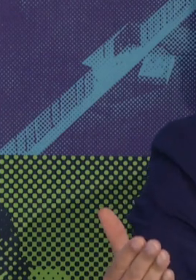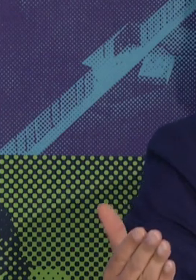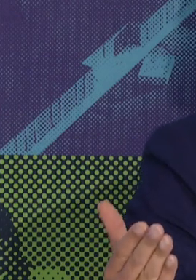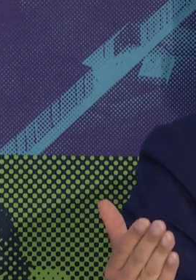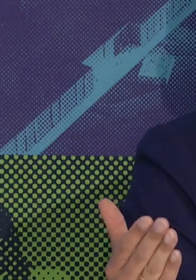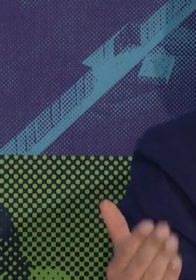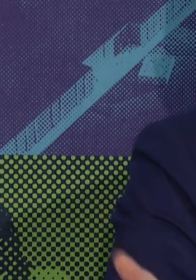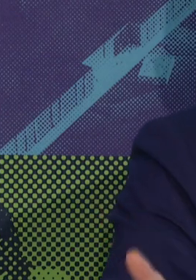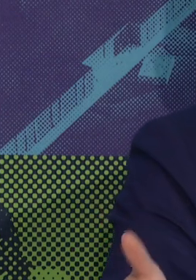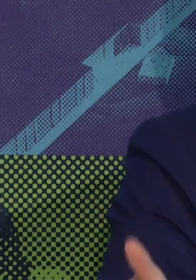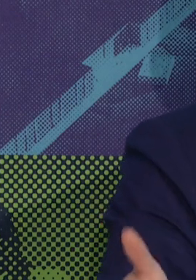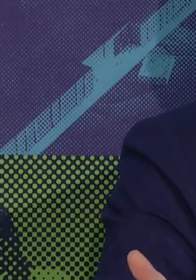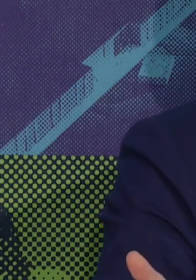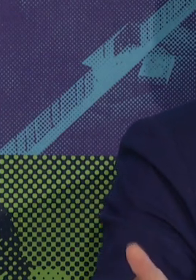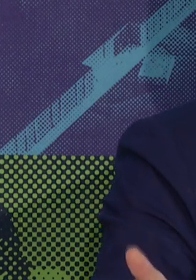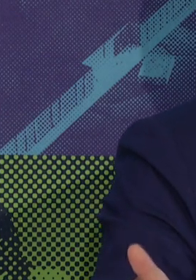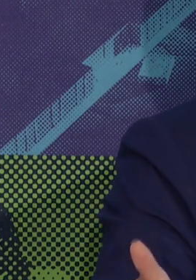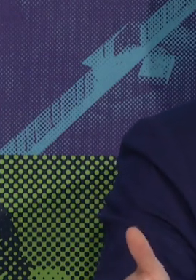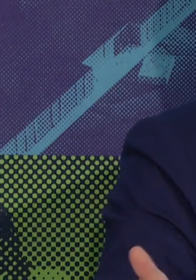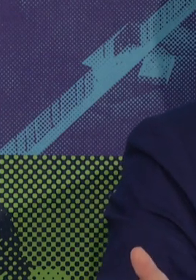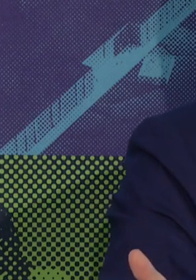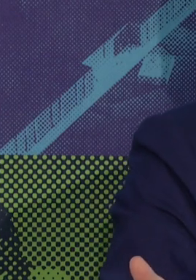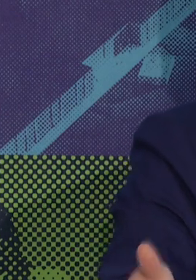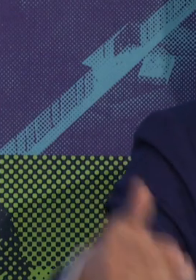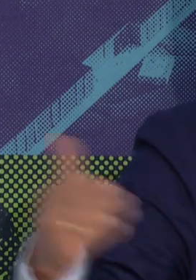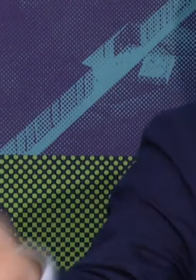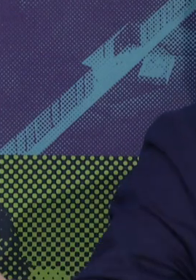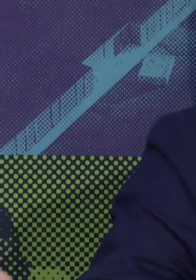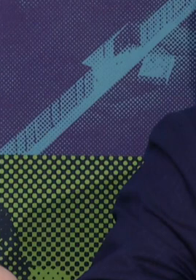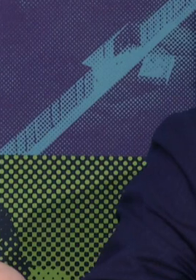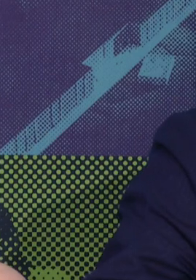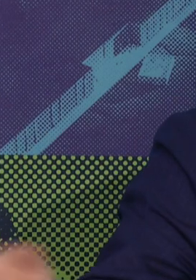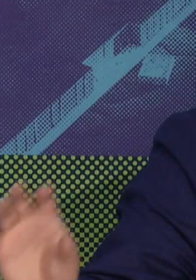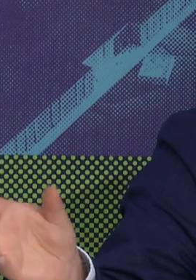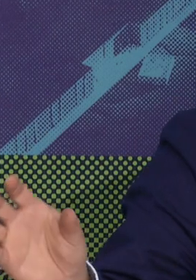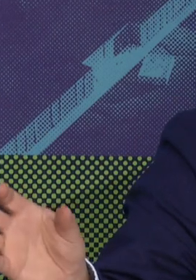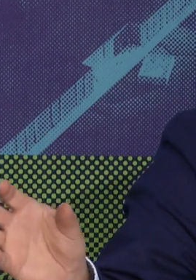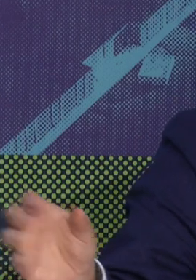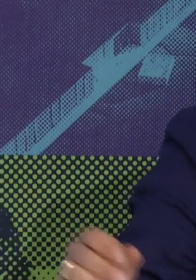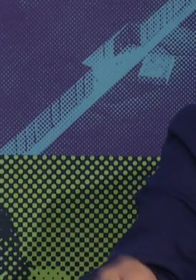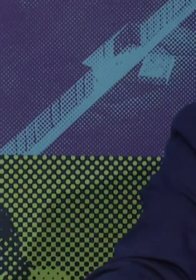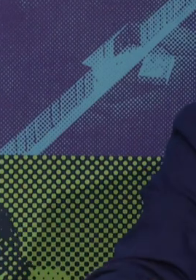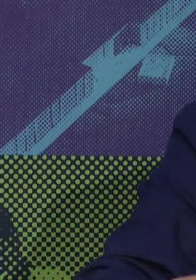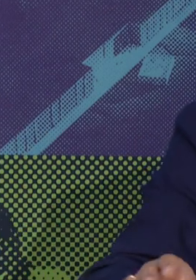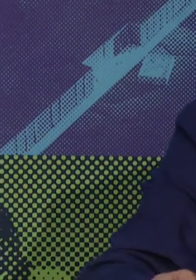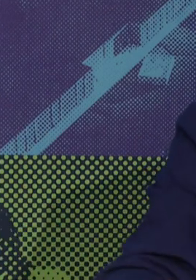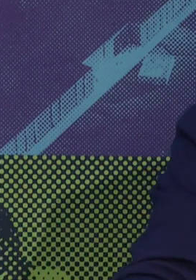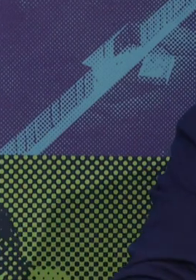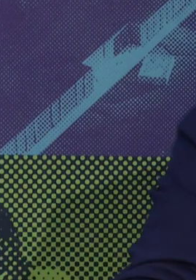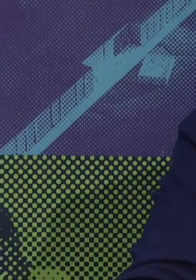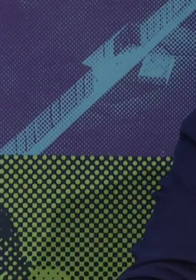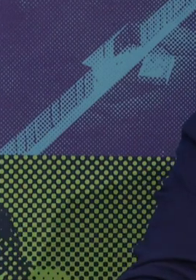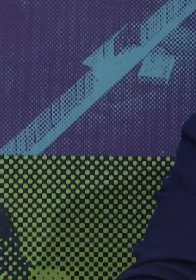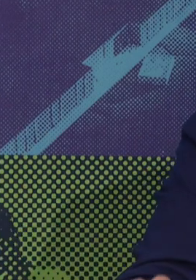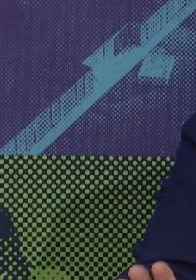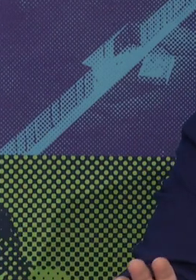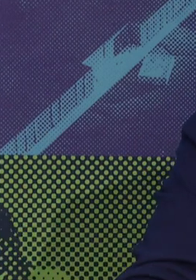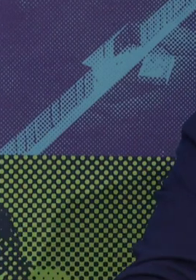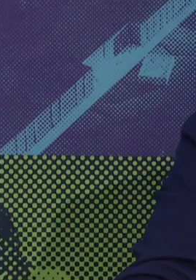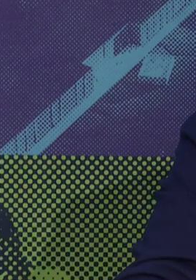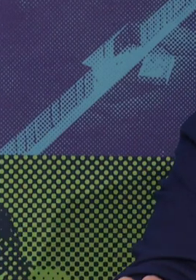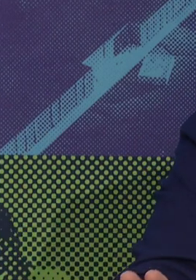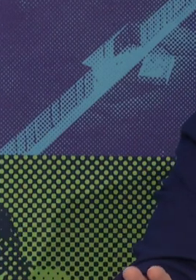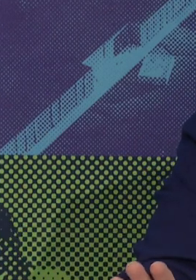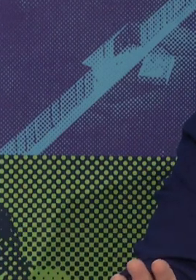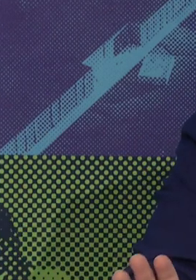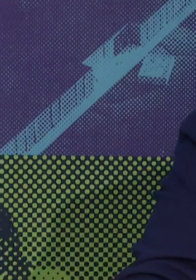nu över 200 fler som sitter häktade i år än förra året, totalt sett. Och det är bland annat en effekt av att